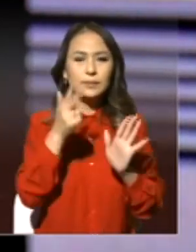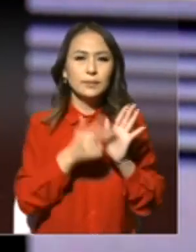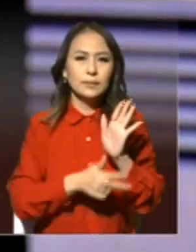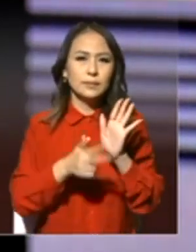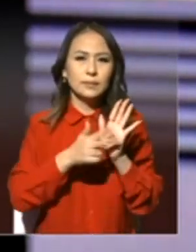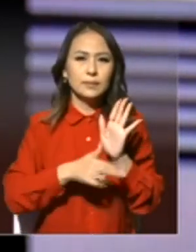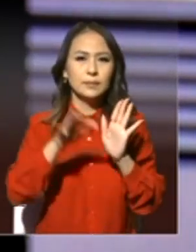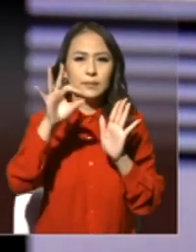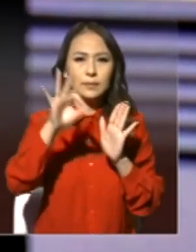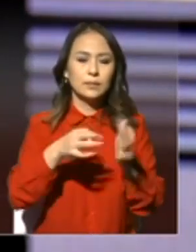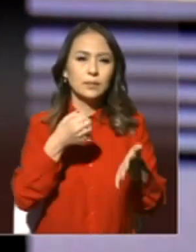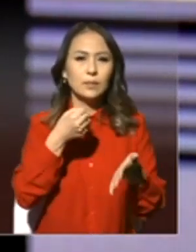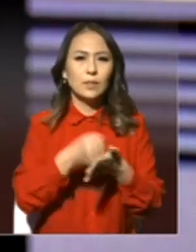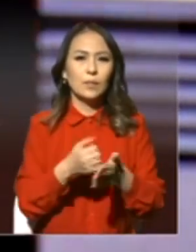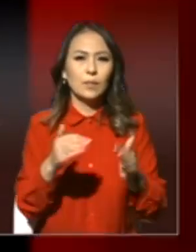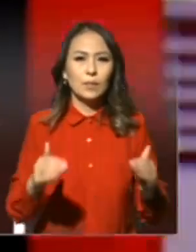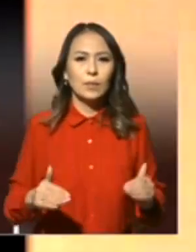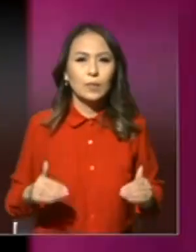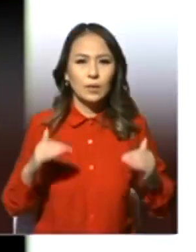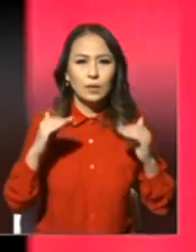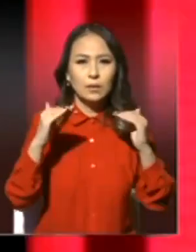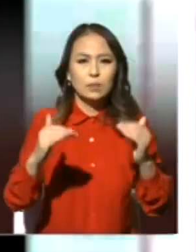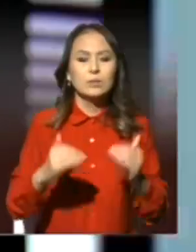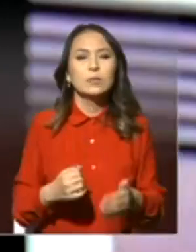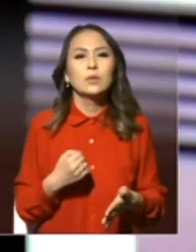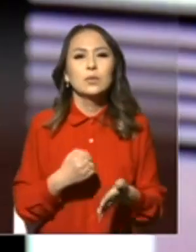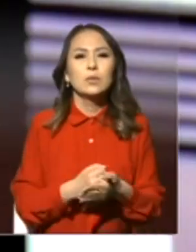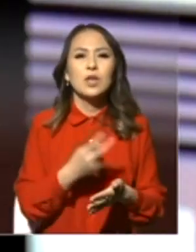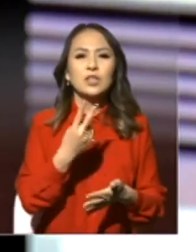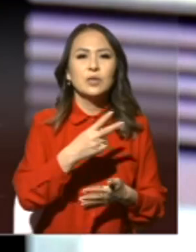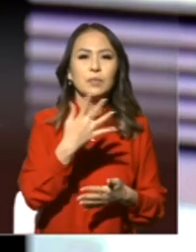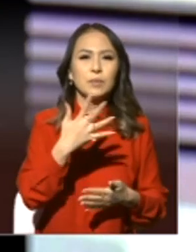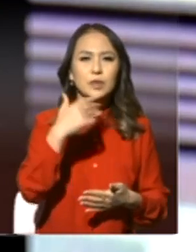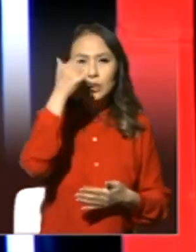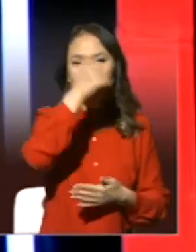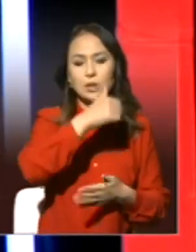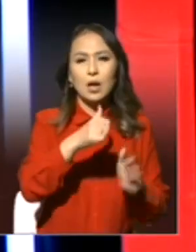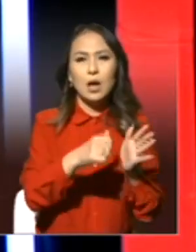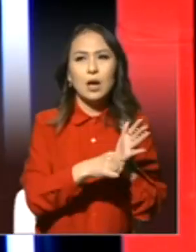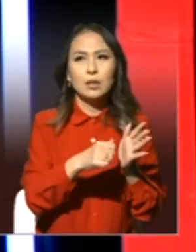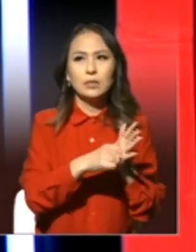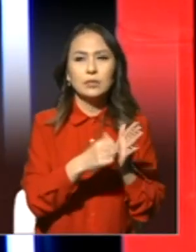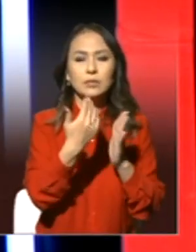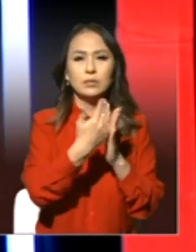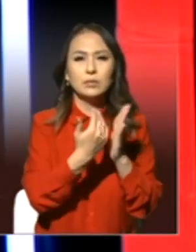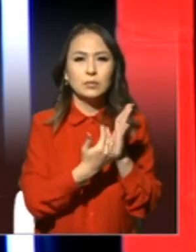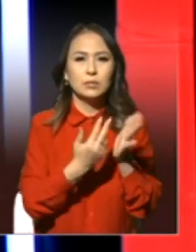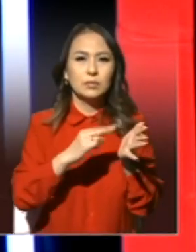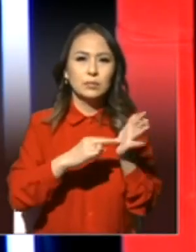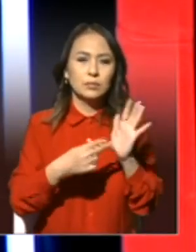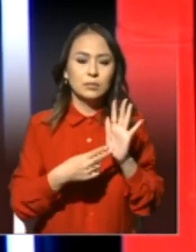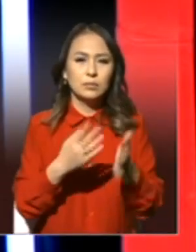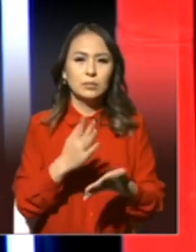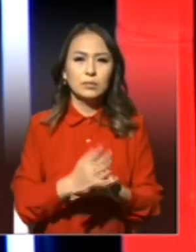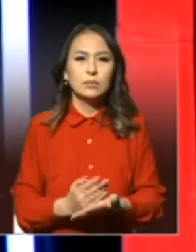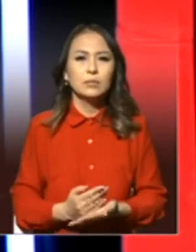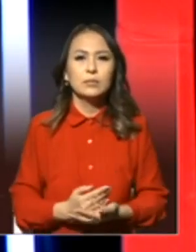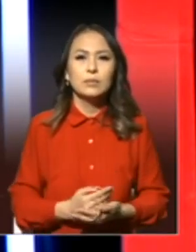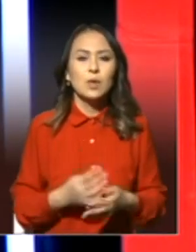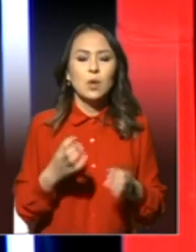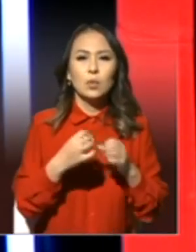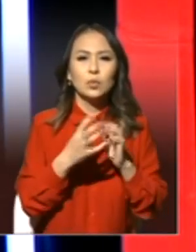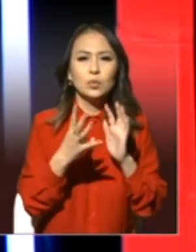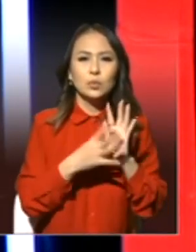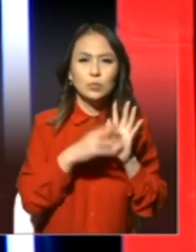80%-дан жоғарылату осы алты өнім бойынша. 25 жылға дейін алты өнімдер бойынша 80%-ға жеткізу жоспарда бар. Әлеуметтік маңызы бар 19